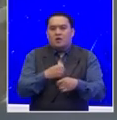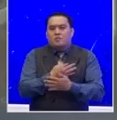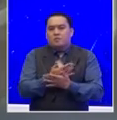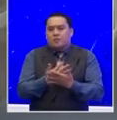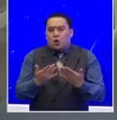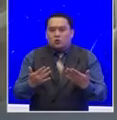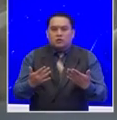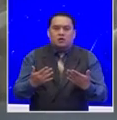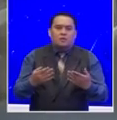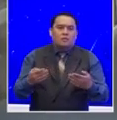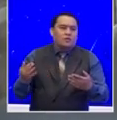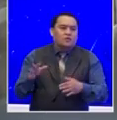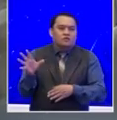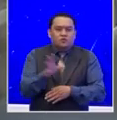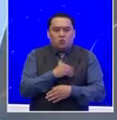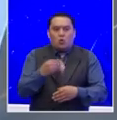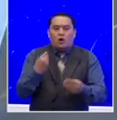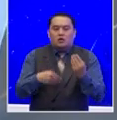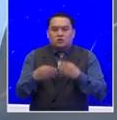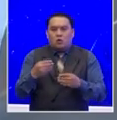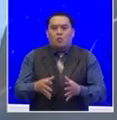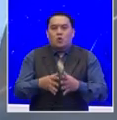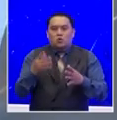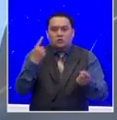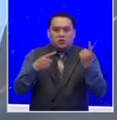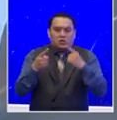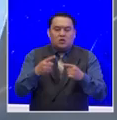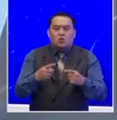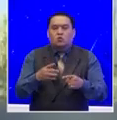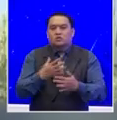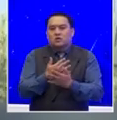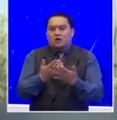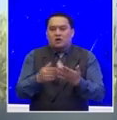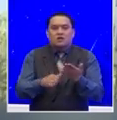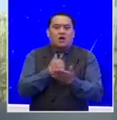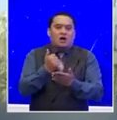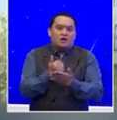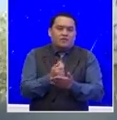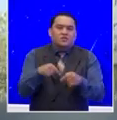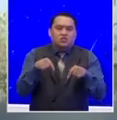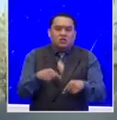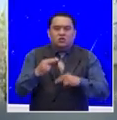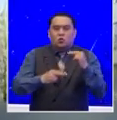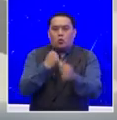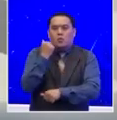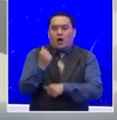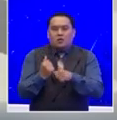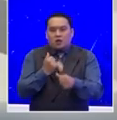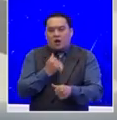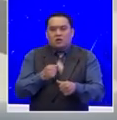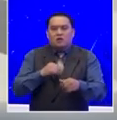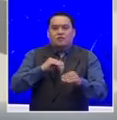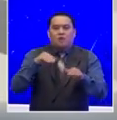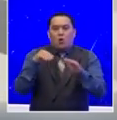миллионами. От мелких крючков для одежды до огромных дизайнерских люстр. Но главный ассортимент здесь – стройматериалы. Они размещены